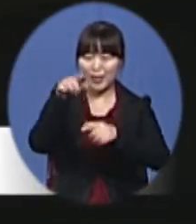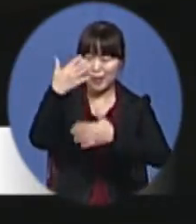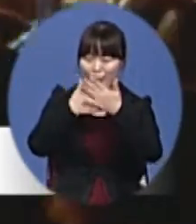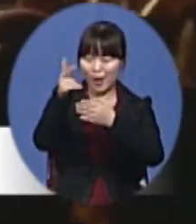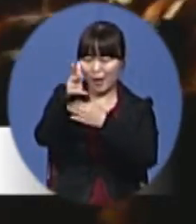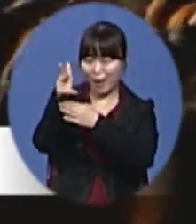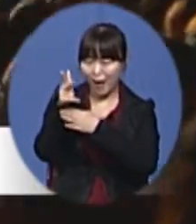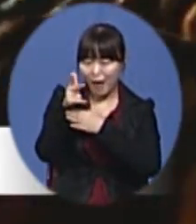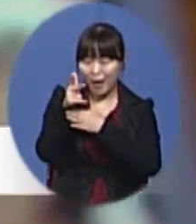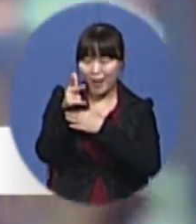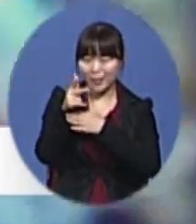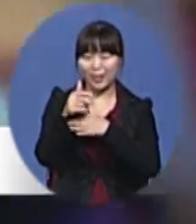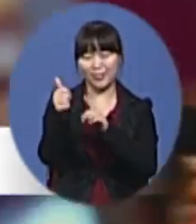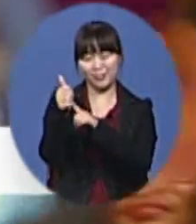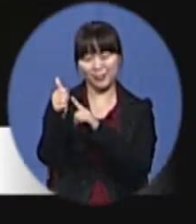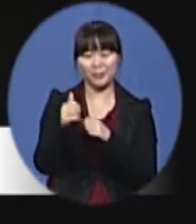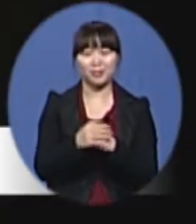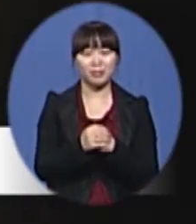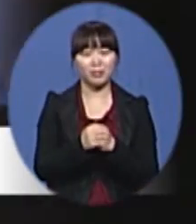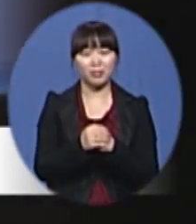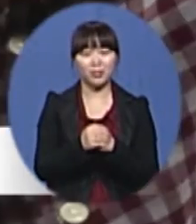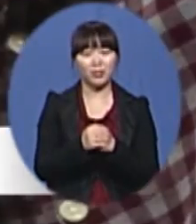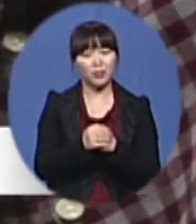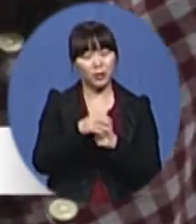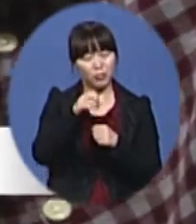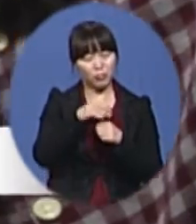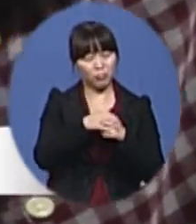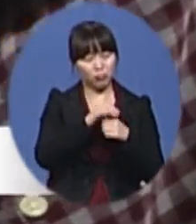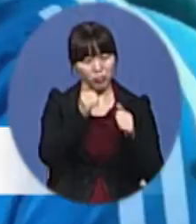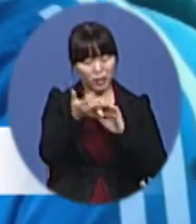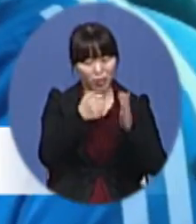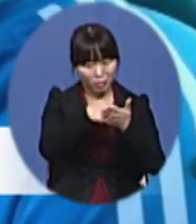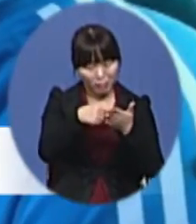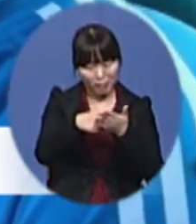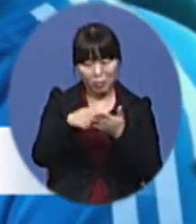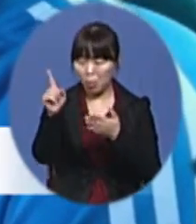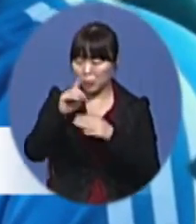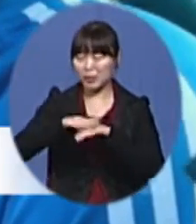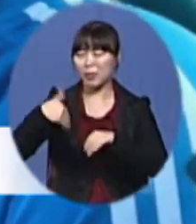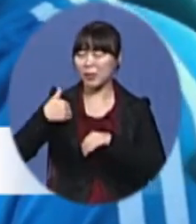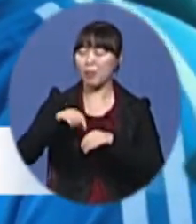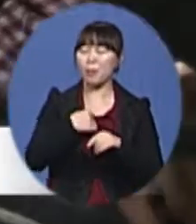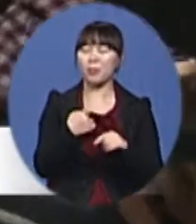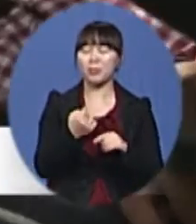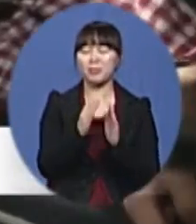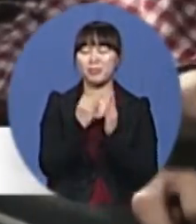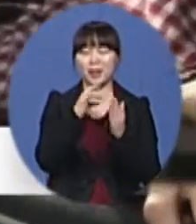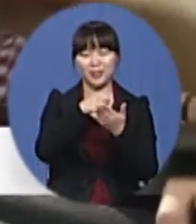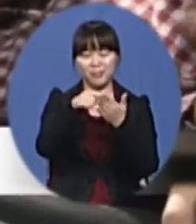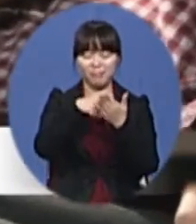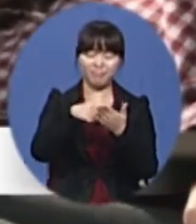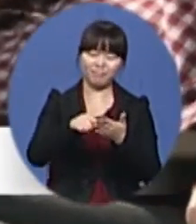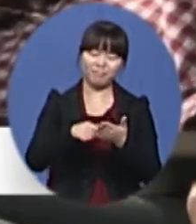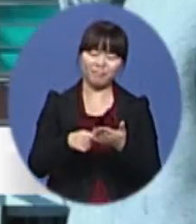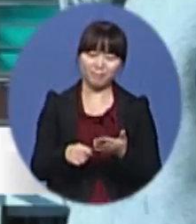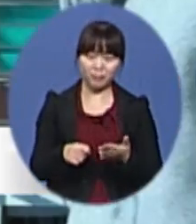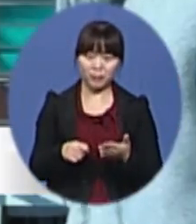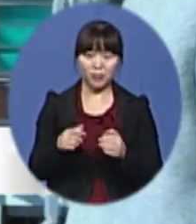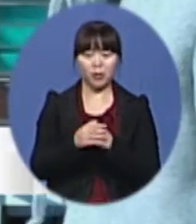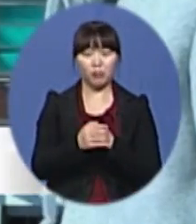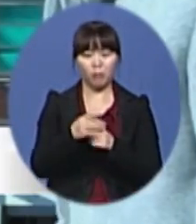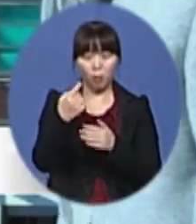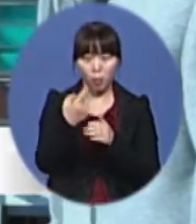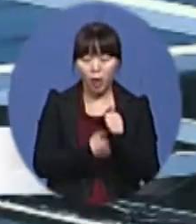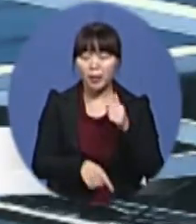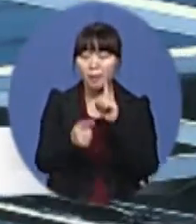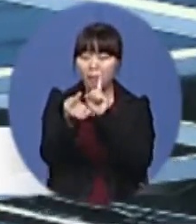영화를 찍기로 한 상서. 유서인지 시나리오인지 모를 자신만의 이야기를 써내려가기 시작하고